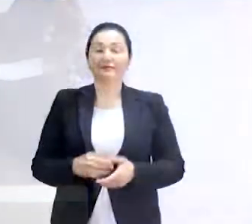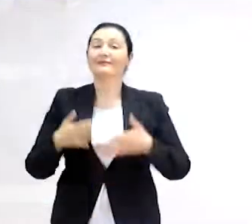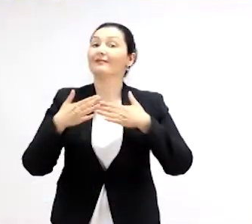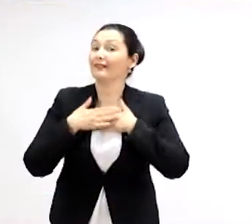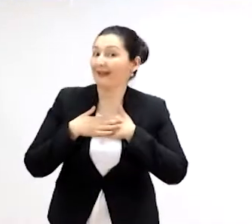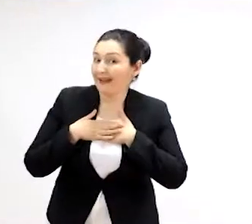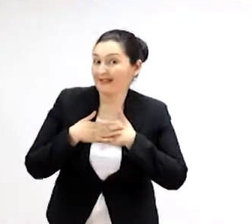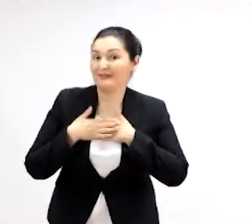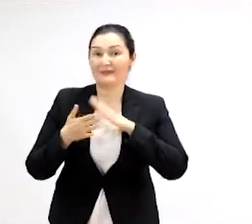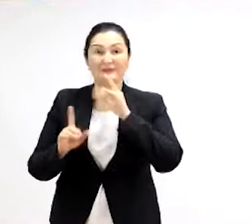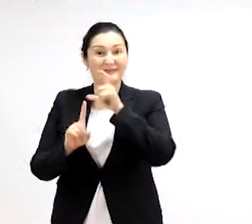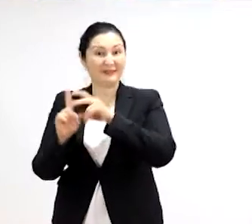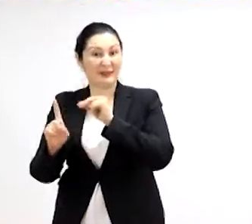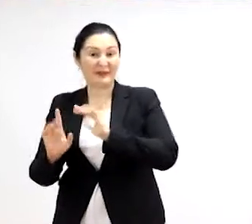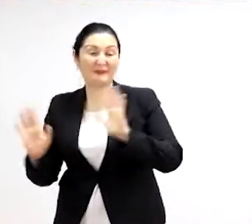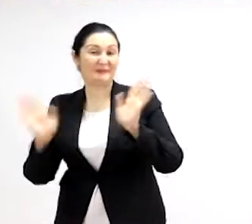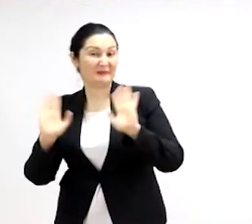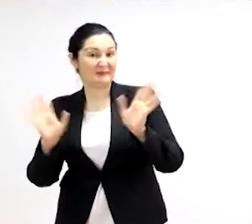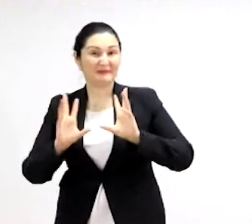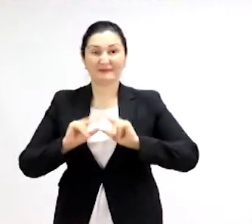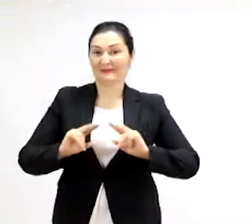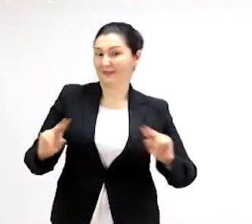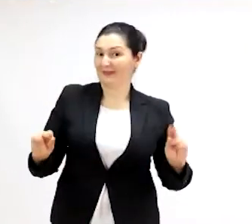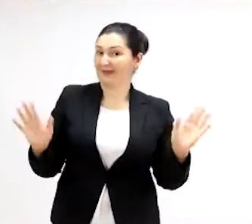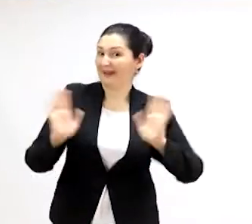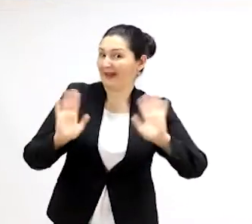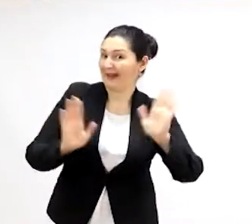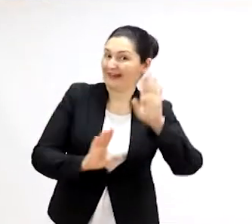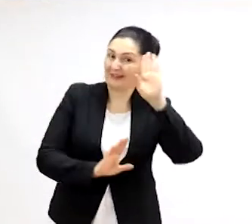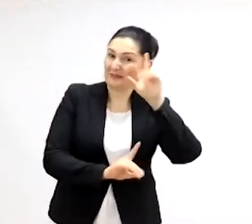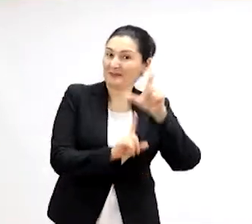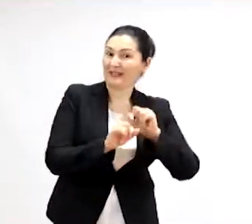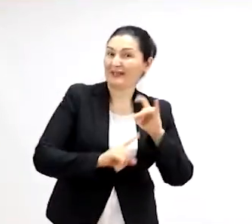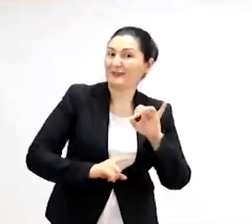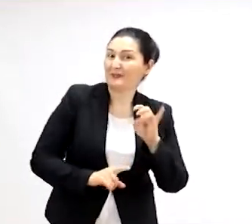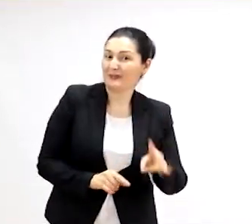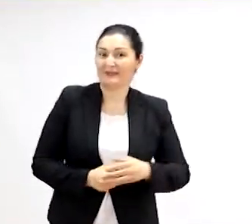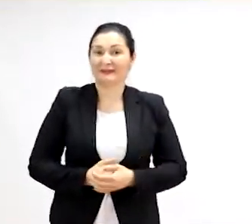А салом, Лоладжон. Салом, Алимаджо. Салом, Азизджон.